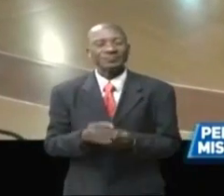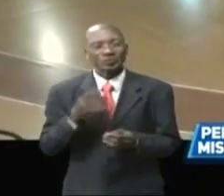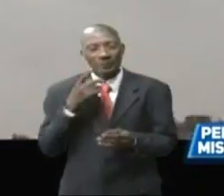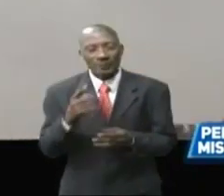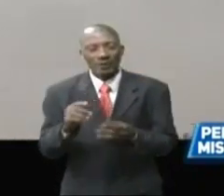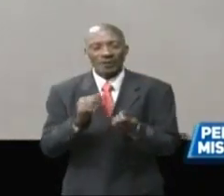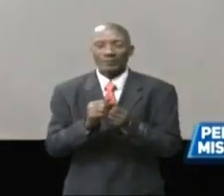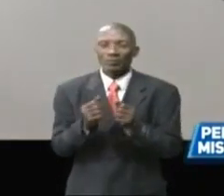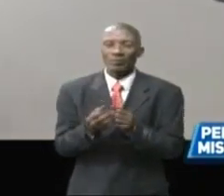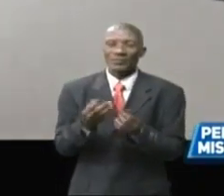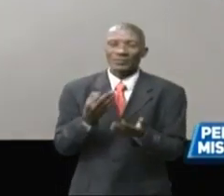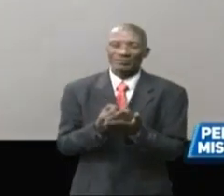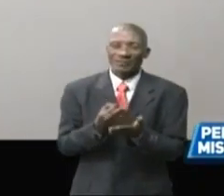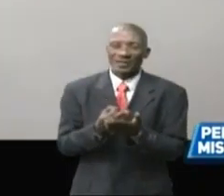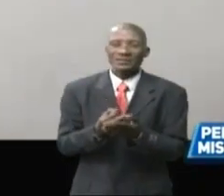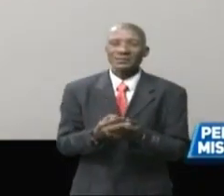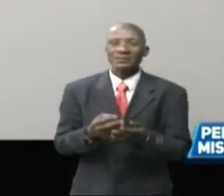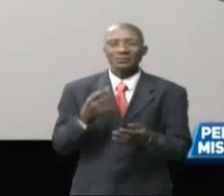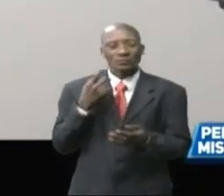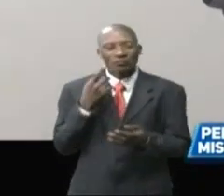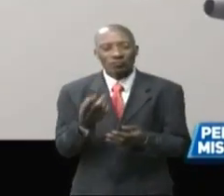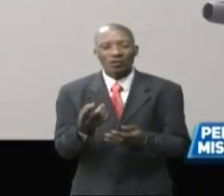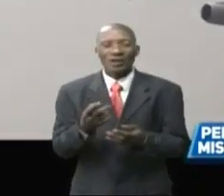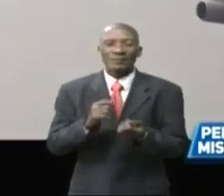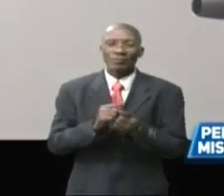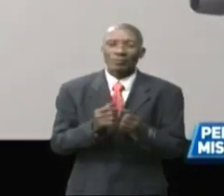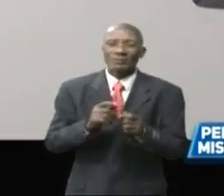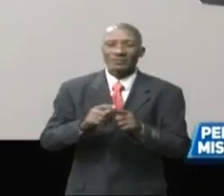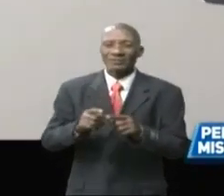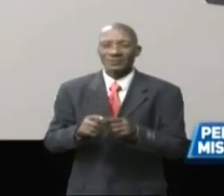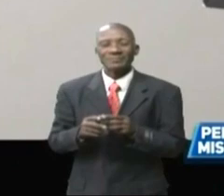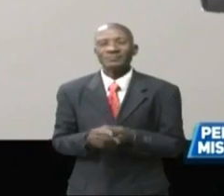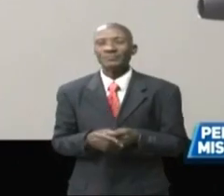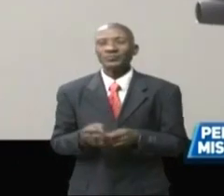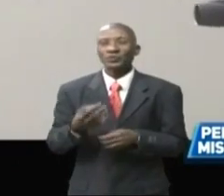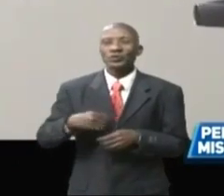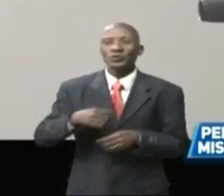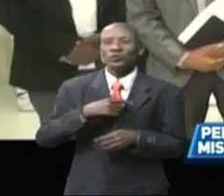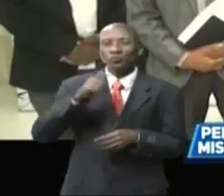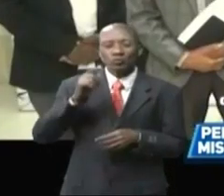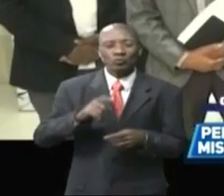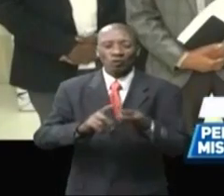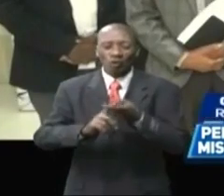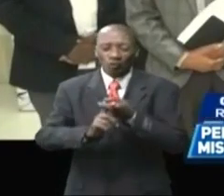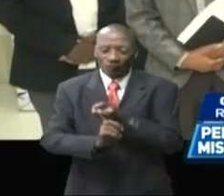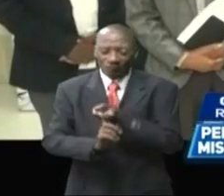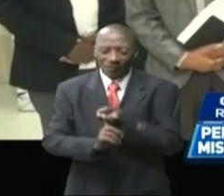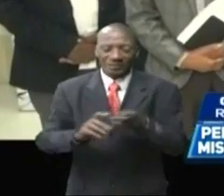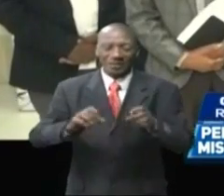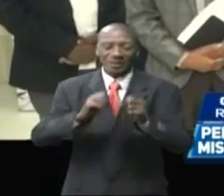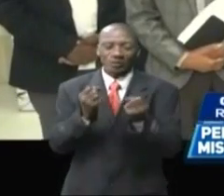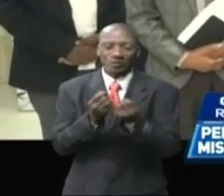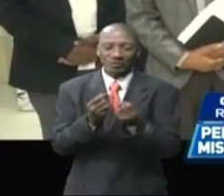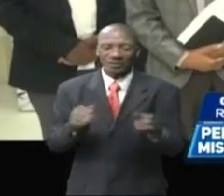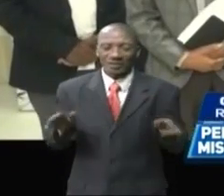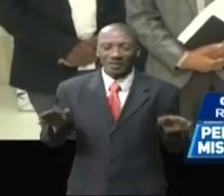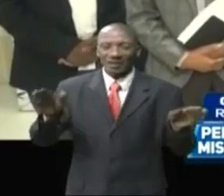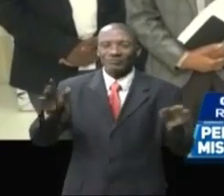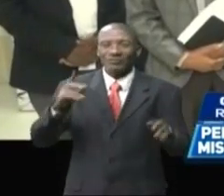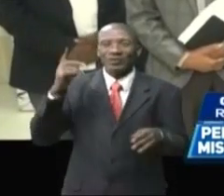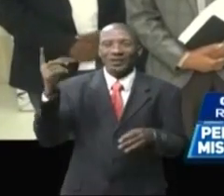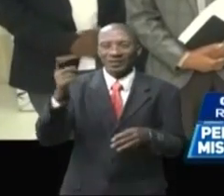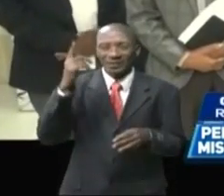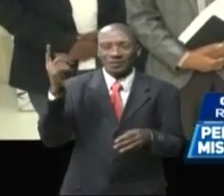faire mieux. Ils doivent faire confiance aux compagnies aériennes internationales. Nous les amenons depuis des années, ils